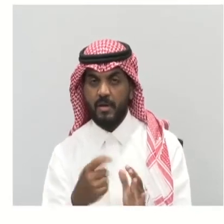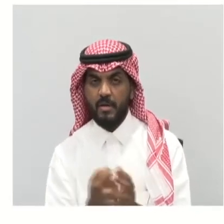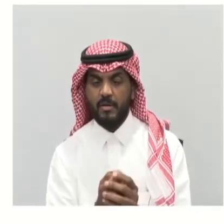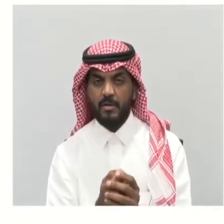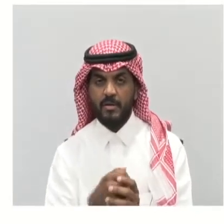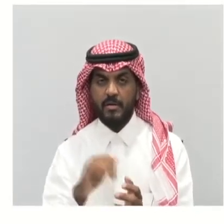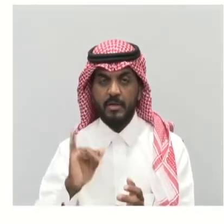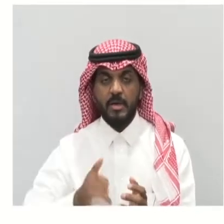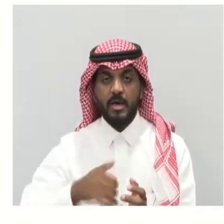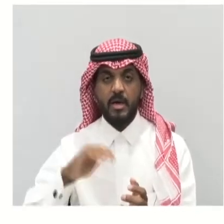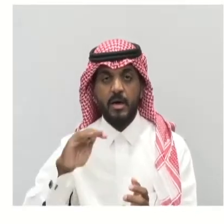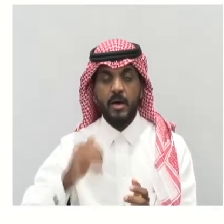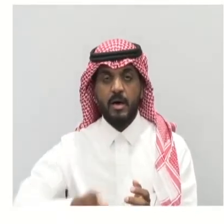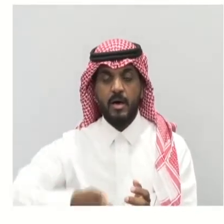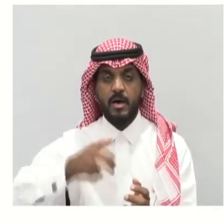حازم.